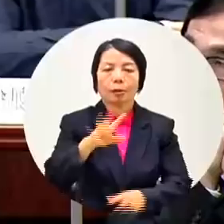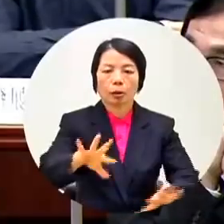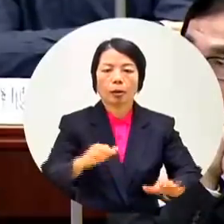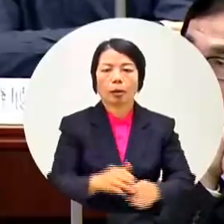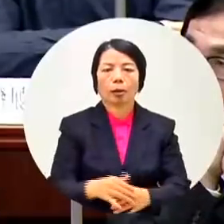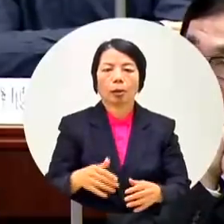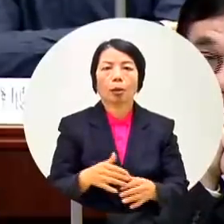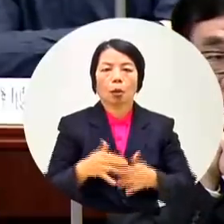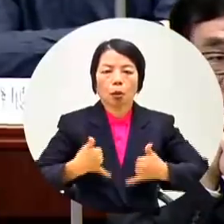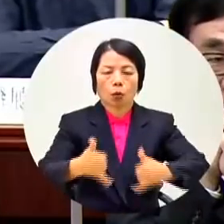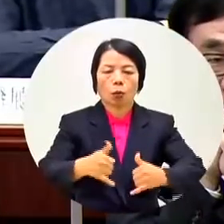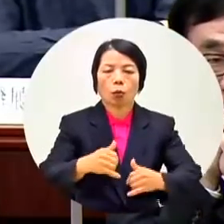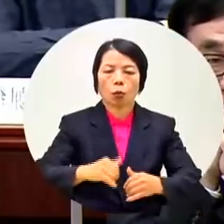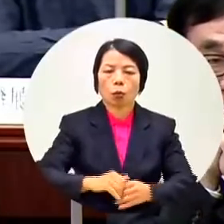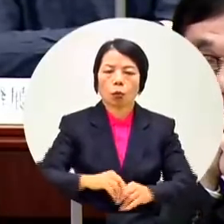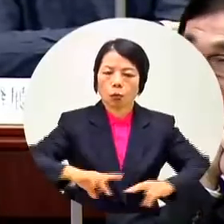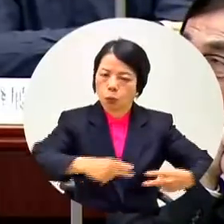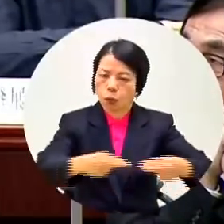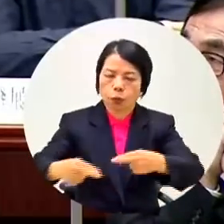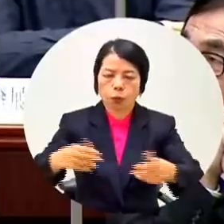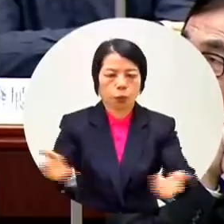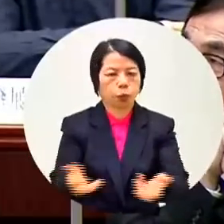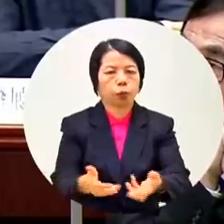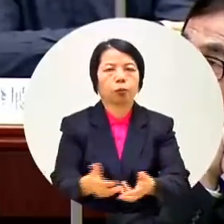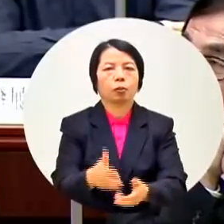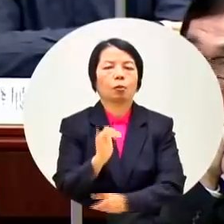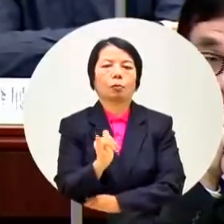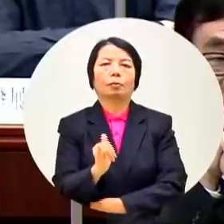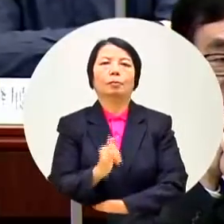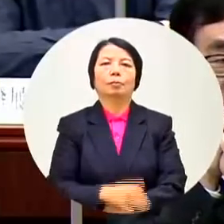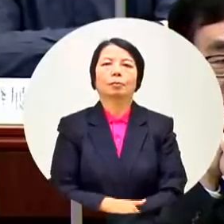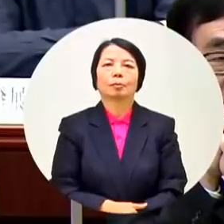产业链。 做不到的啦，做不到的啦。 做